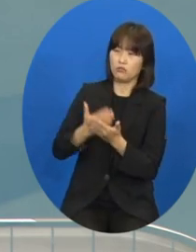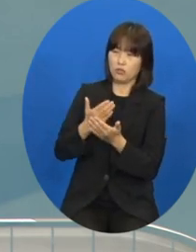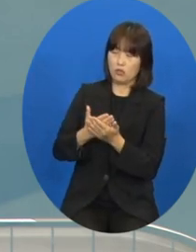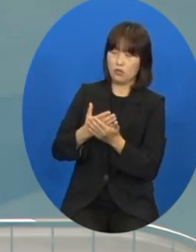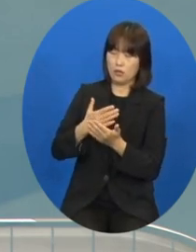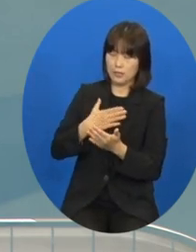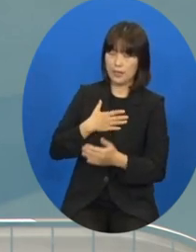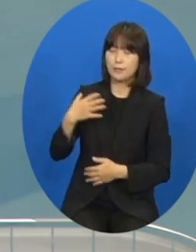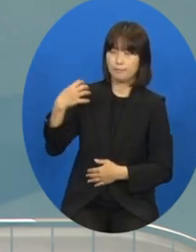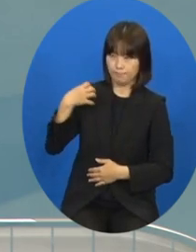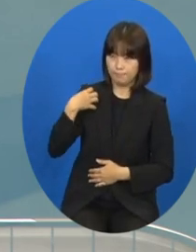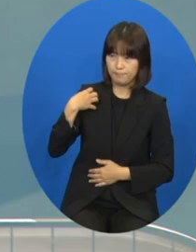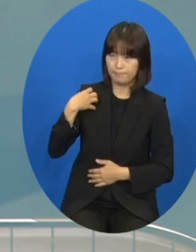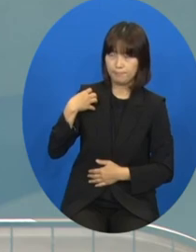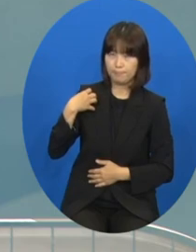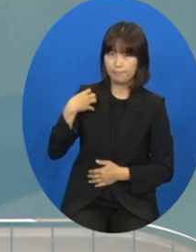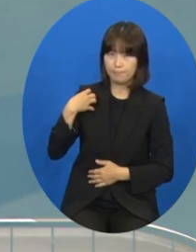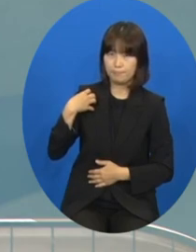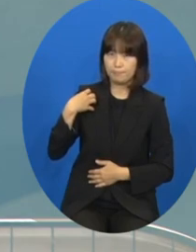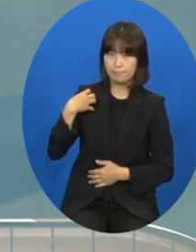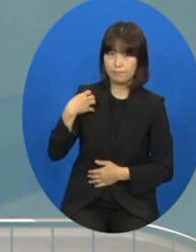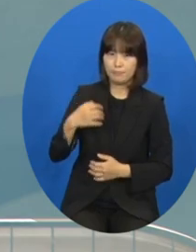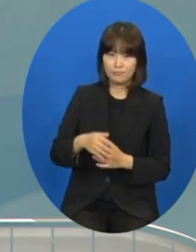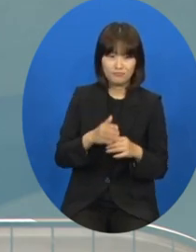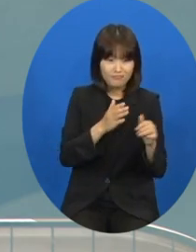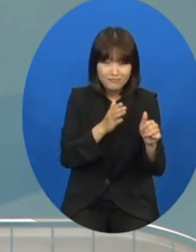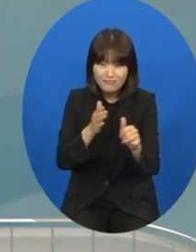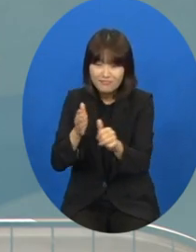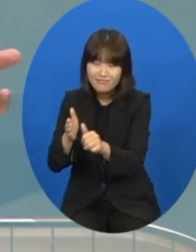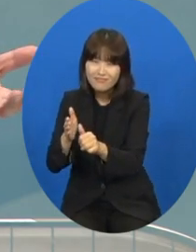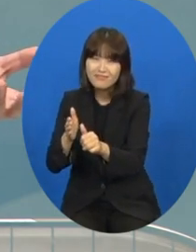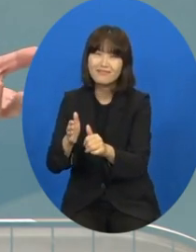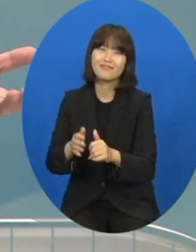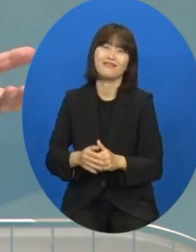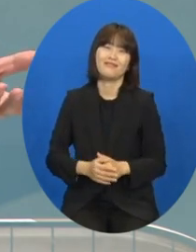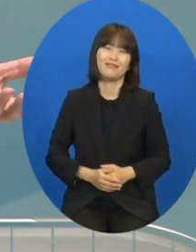할게요. 그렇게 하세요. 네, 다